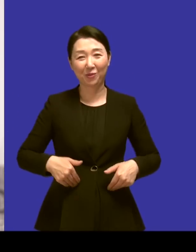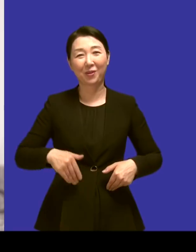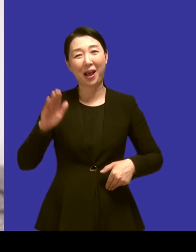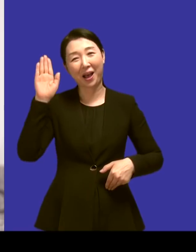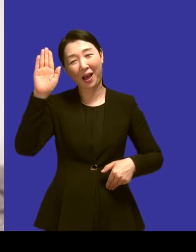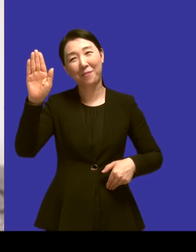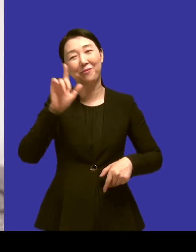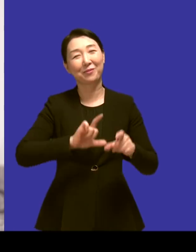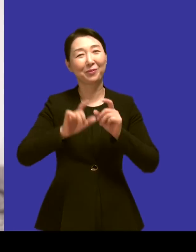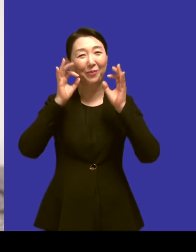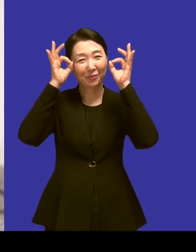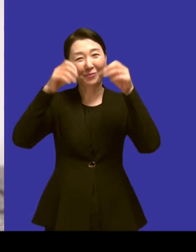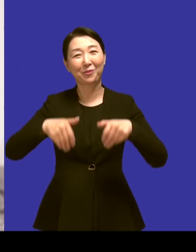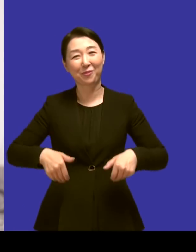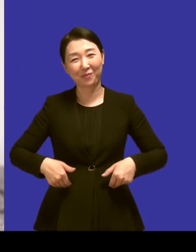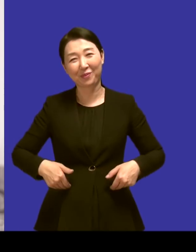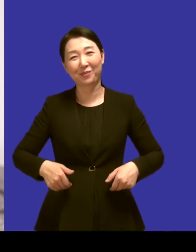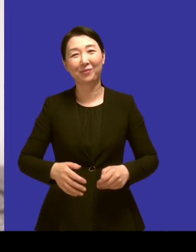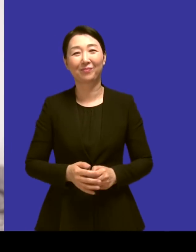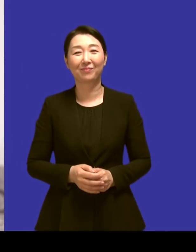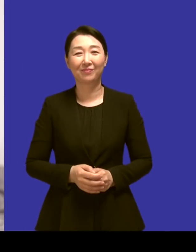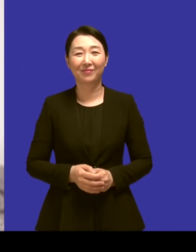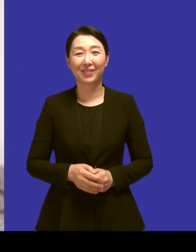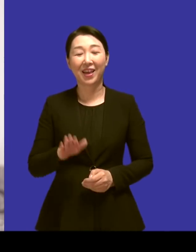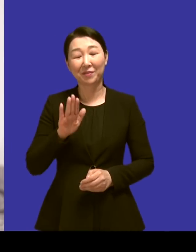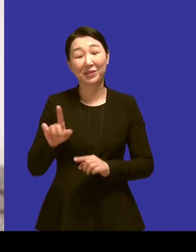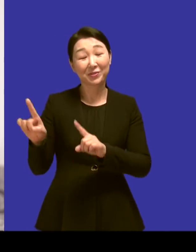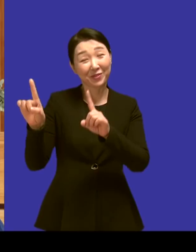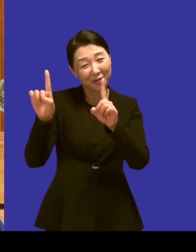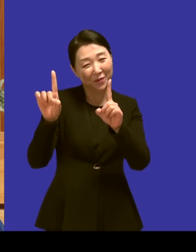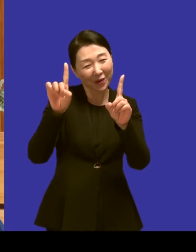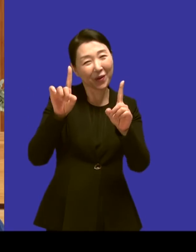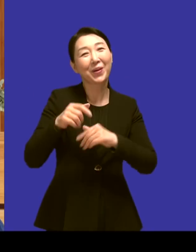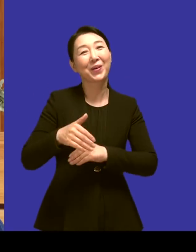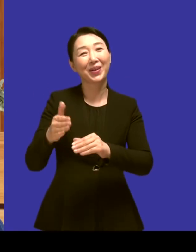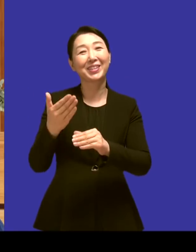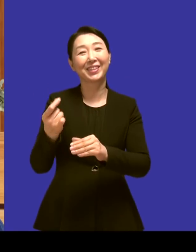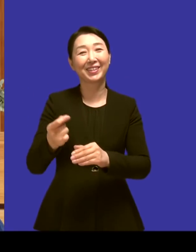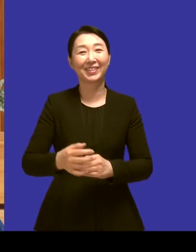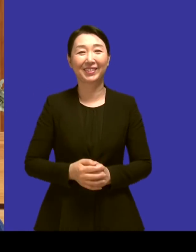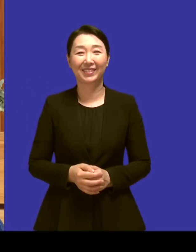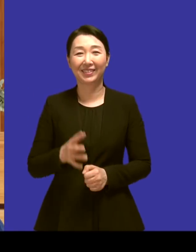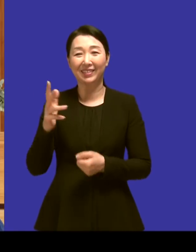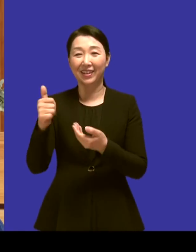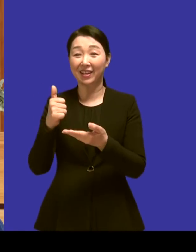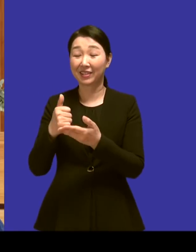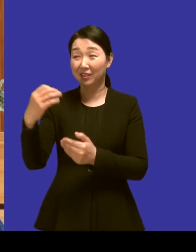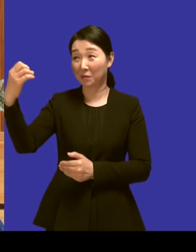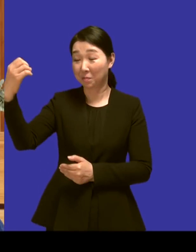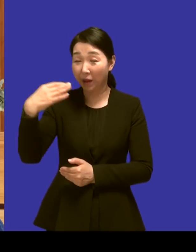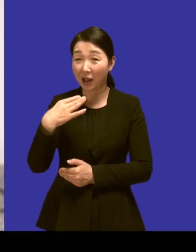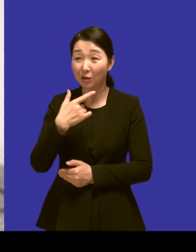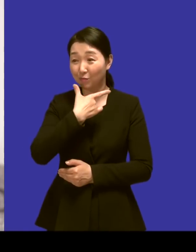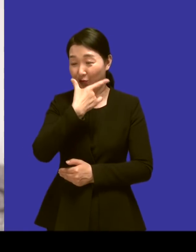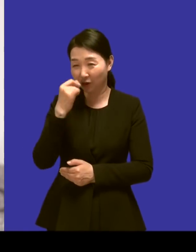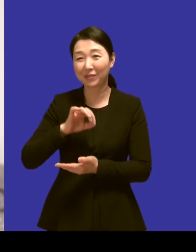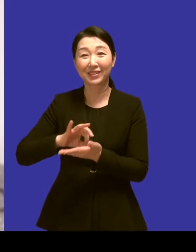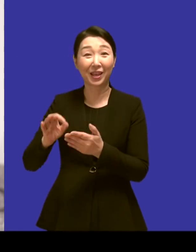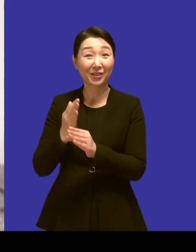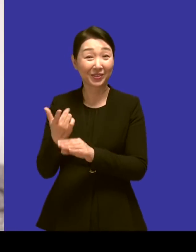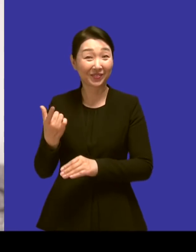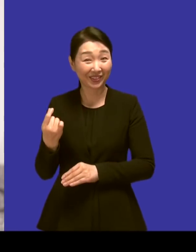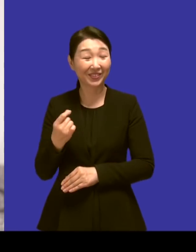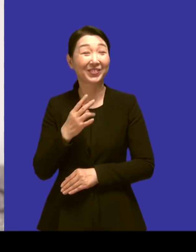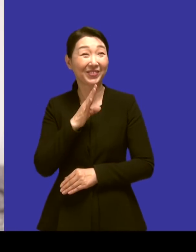쳐야 되고 더 노력해야 되겠지만 예. 그래도 회복해 가는 과정인 것 같습니다. 아까 말씀하신 것처럼 하나님께서 그 결핍을 사용하고 계신 거네요.